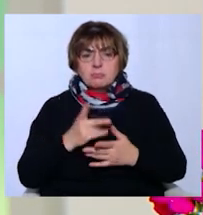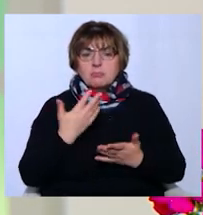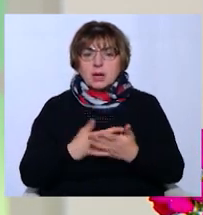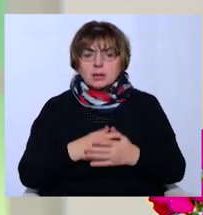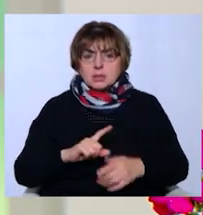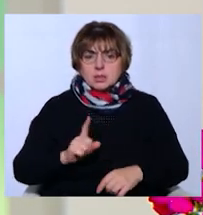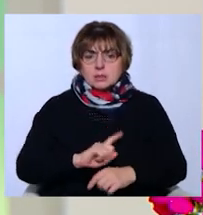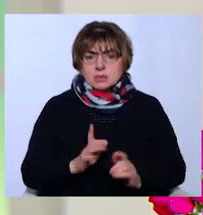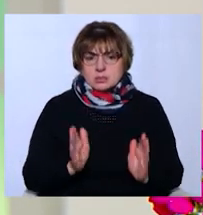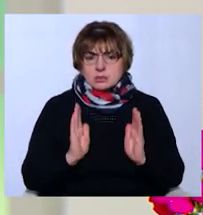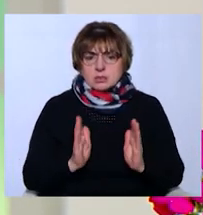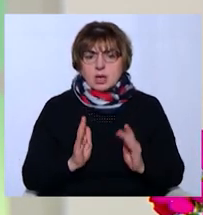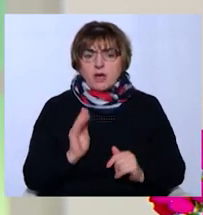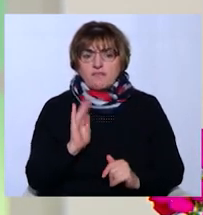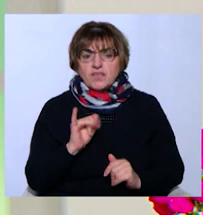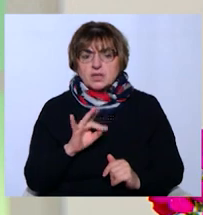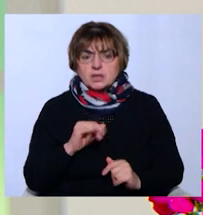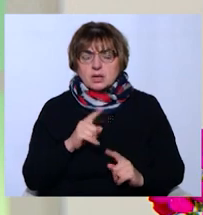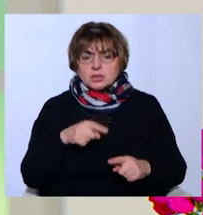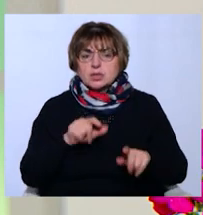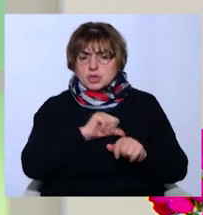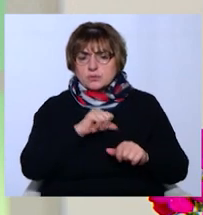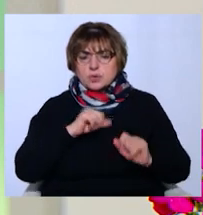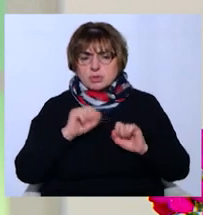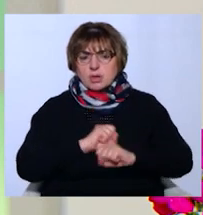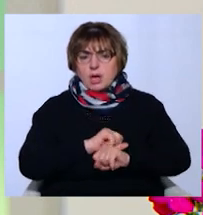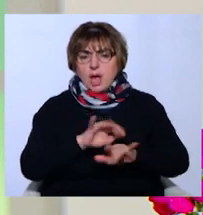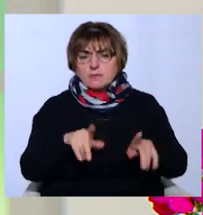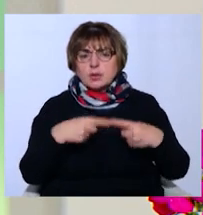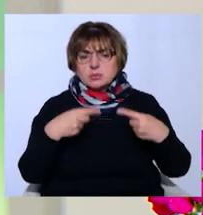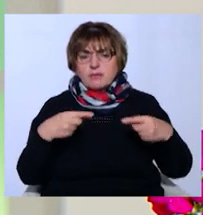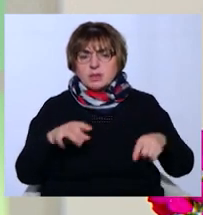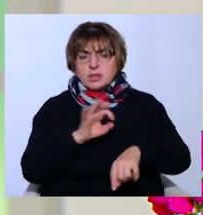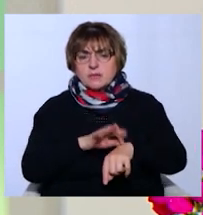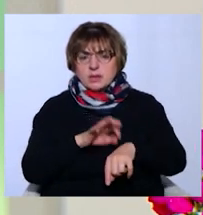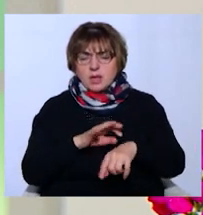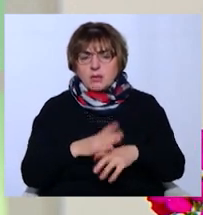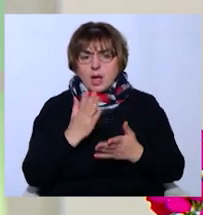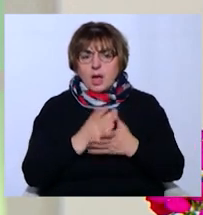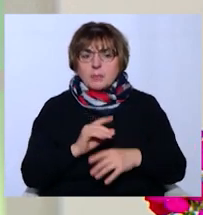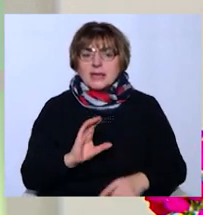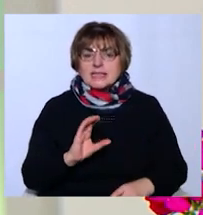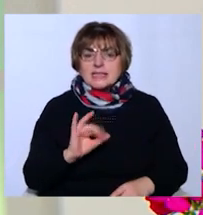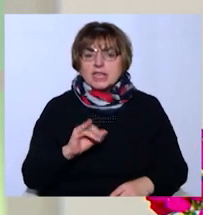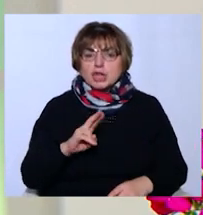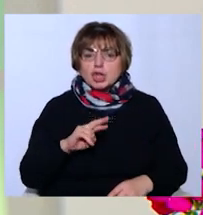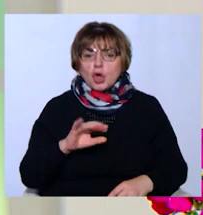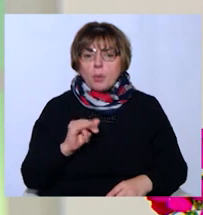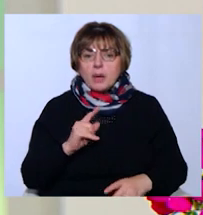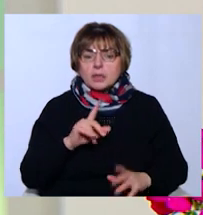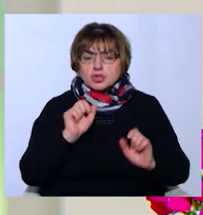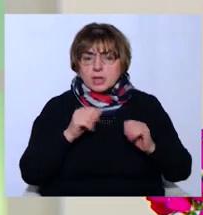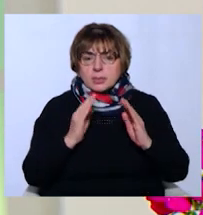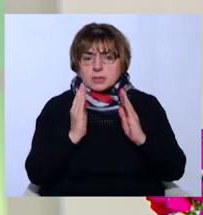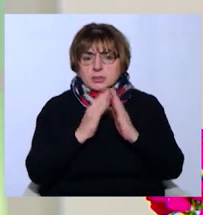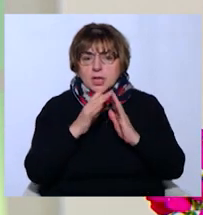ვირთხა. ვირთხა არცელებს ამა თუ იმ დაავადებას. არსებობს ესეთი ცხოველი სინდიოფალა, რომელიც იტაცებს